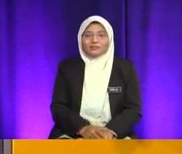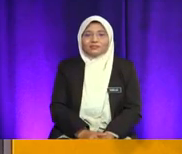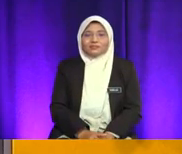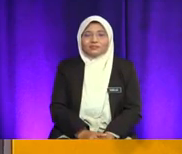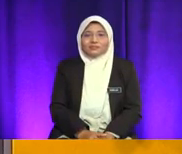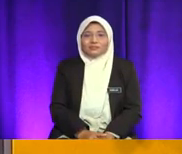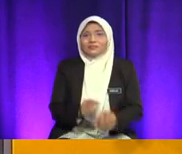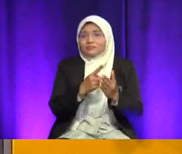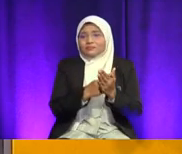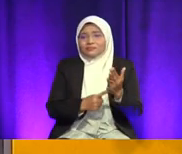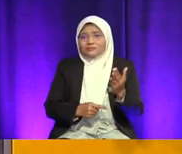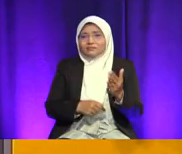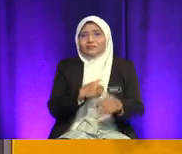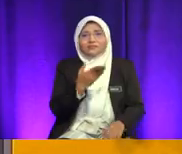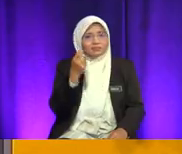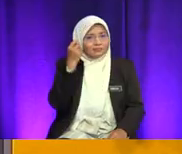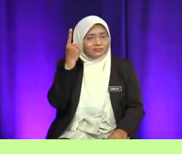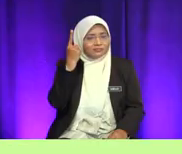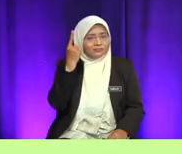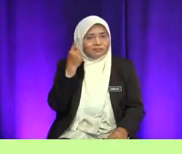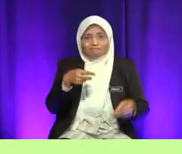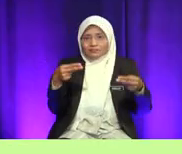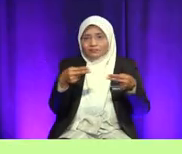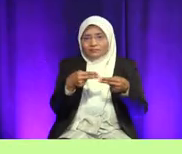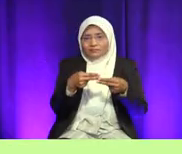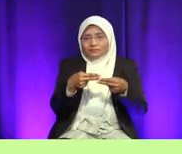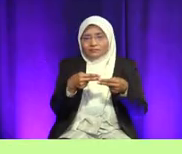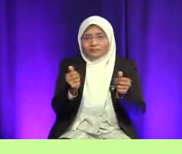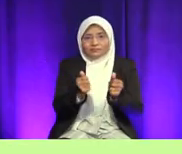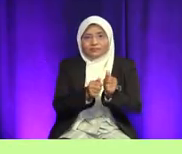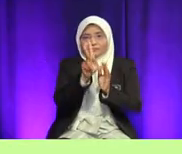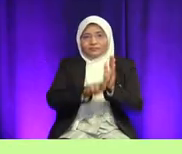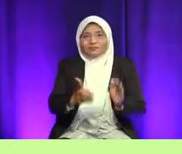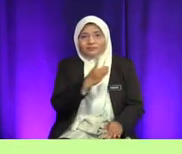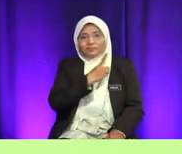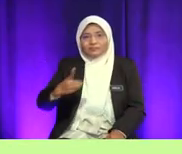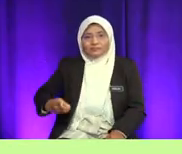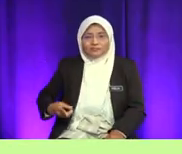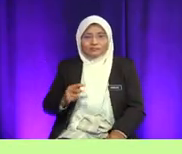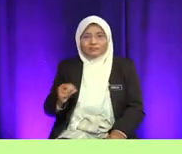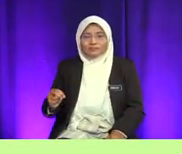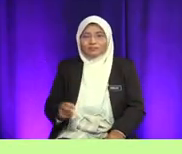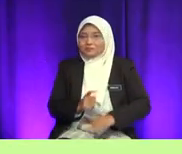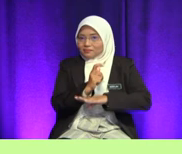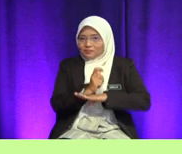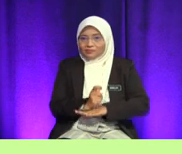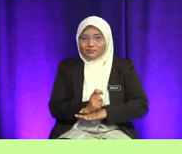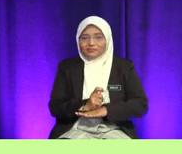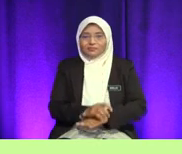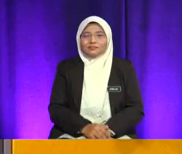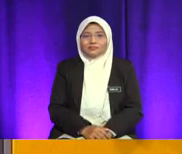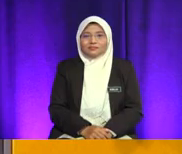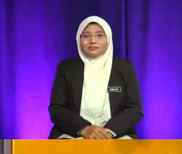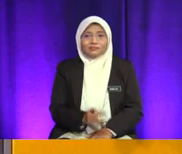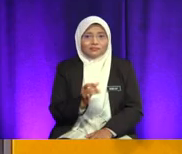apakah yang Anda paham berkaitan kedaulatan tradisional kali ini saya nak